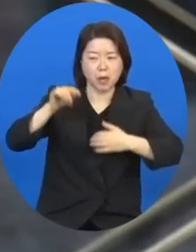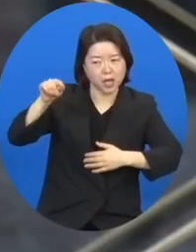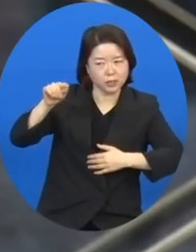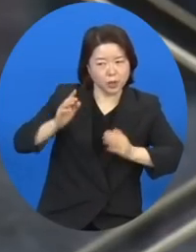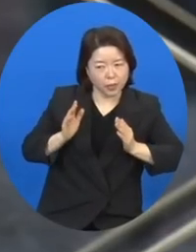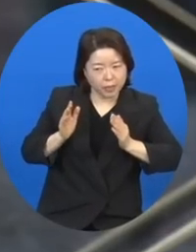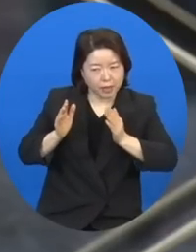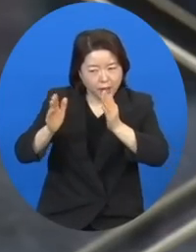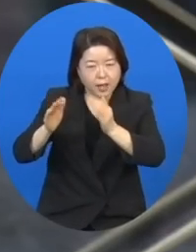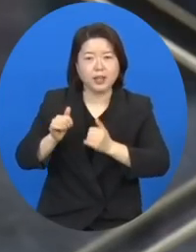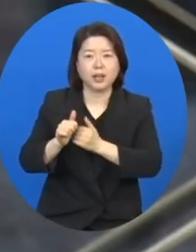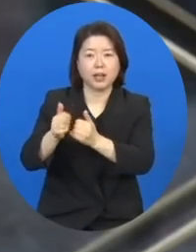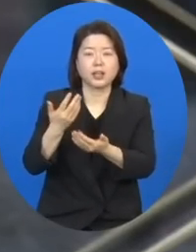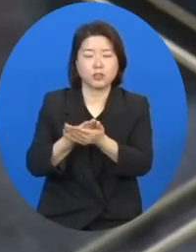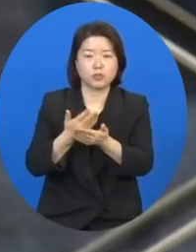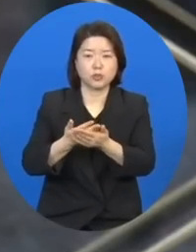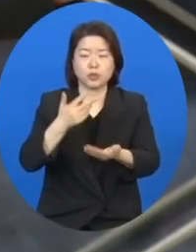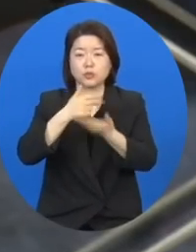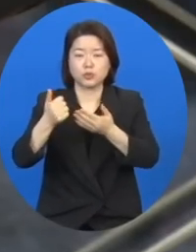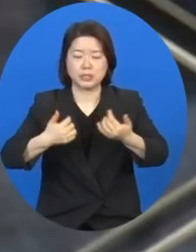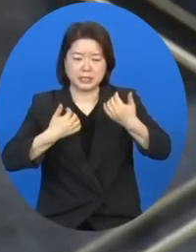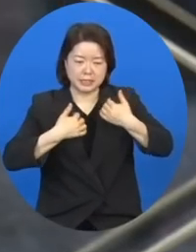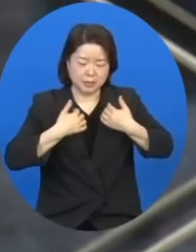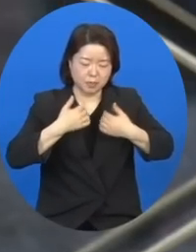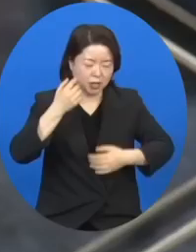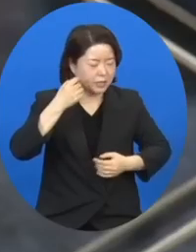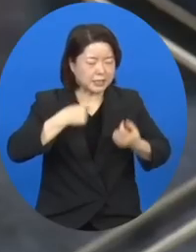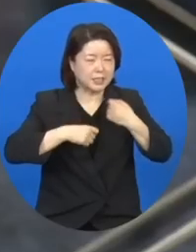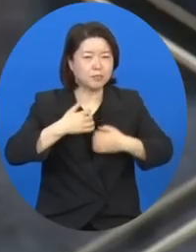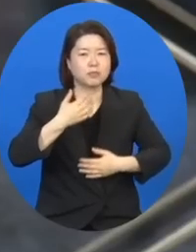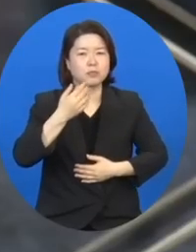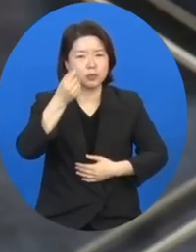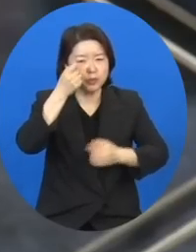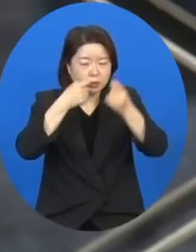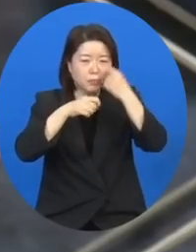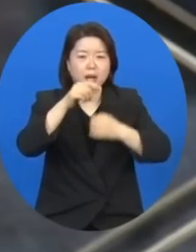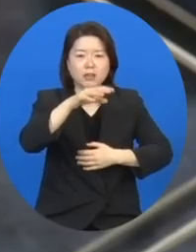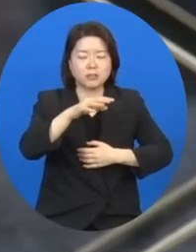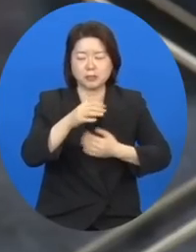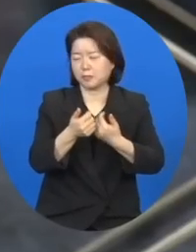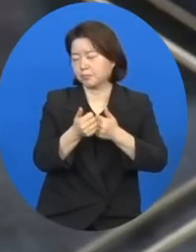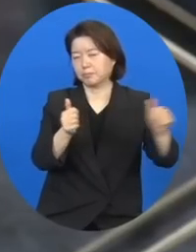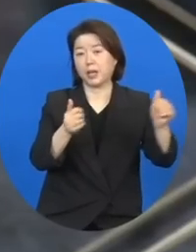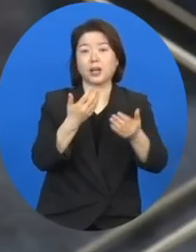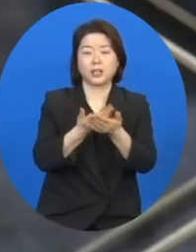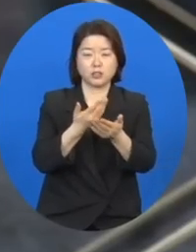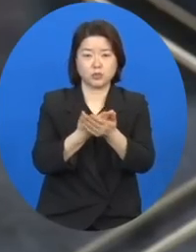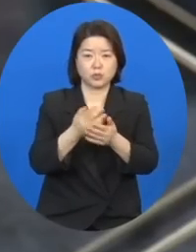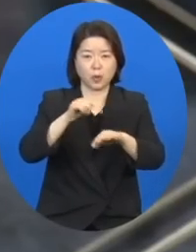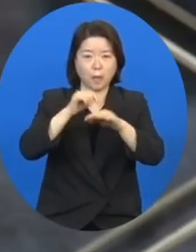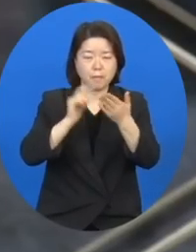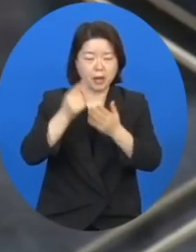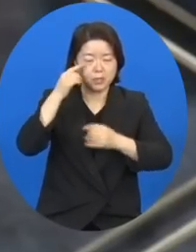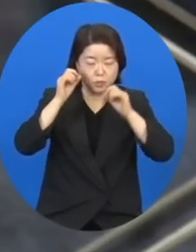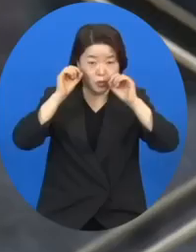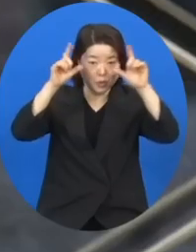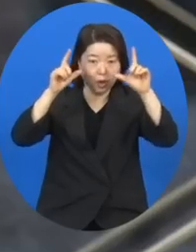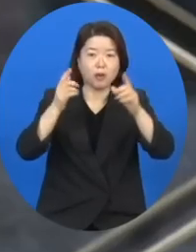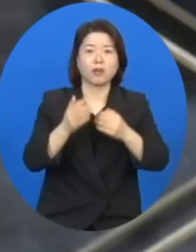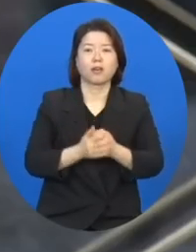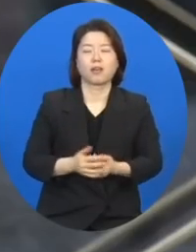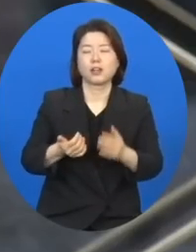하시고 주님이 슬퍼하시고 미워하시는 것에 돌아서게 하여 주시옵소서. 마음의 눈을 활짝 열어주셔서